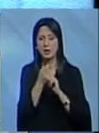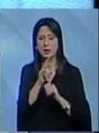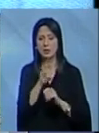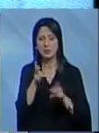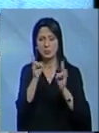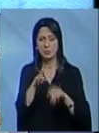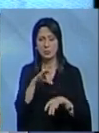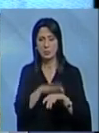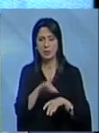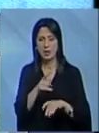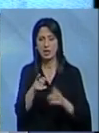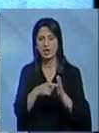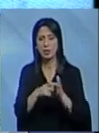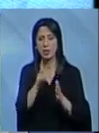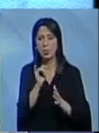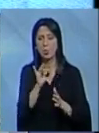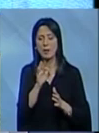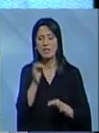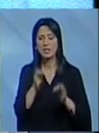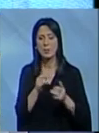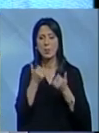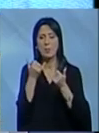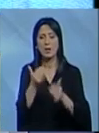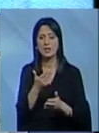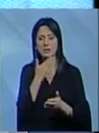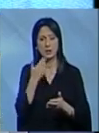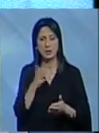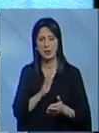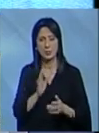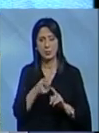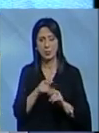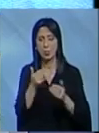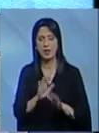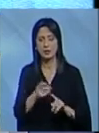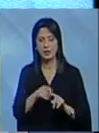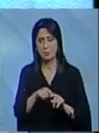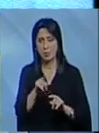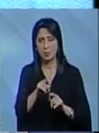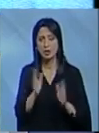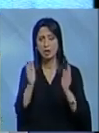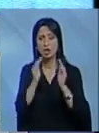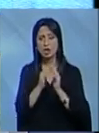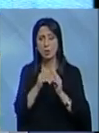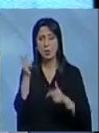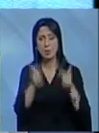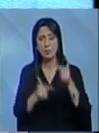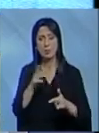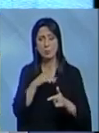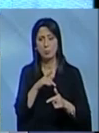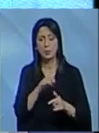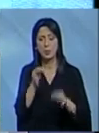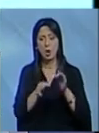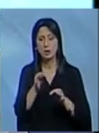ივნის მომხდარ ფაქტს, რაშიც გამოძიება კუპრავა სასამართლოს უპატივცემულობაში ედავებოდა. სასამართლოს შენობაში მოსამართლის შეურაცხყოფისთვის მას